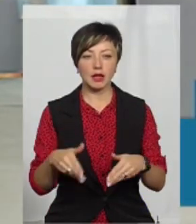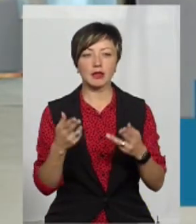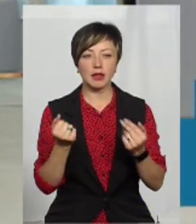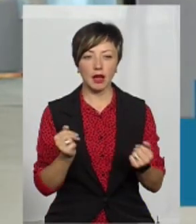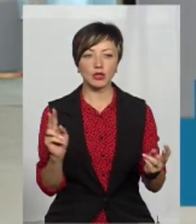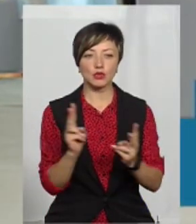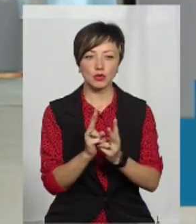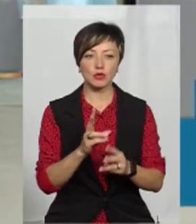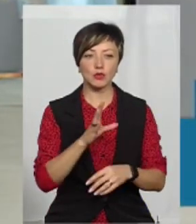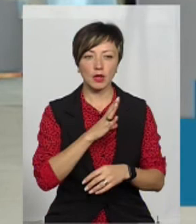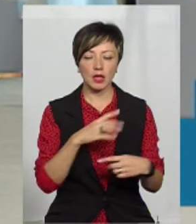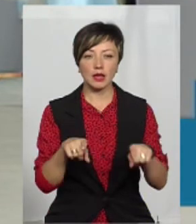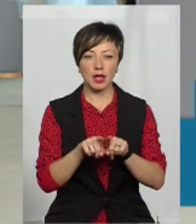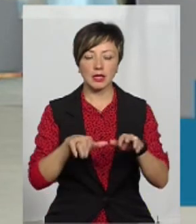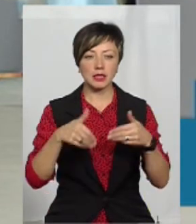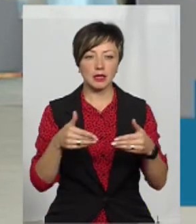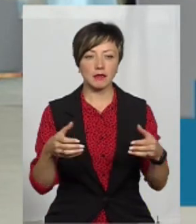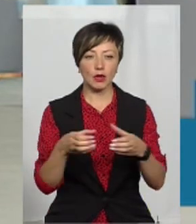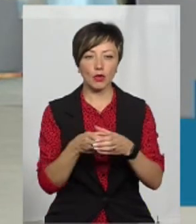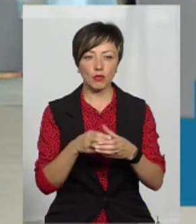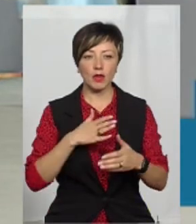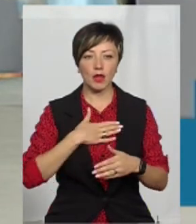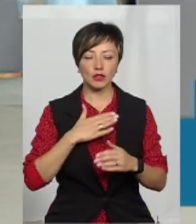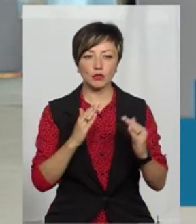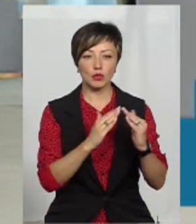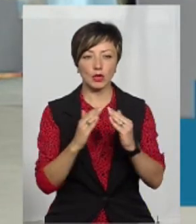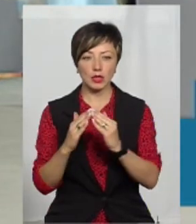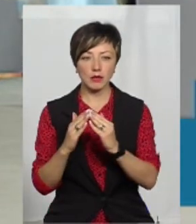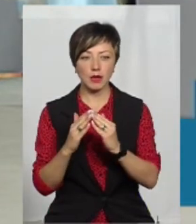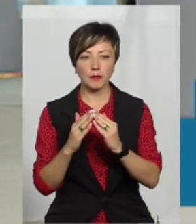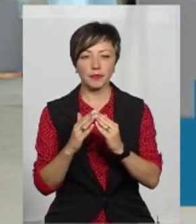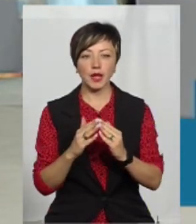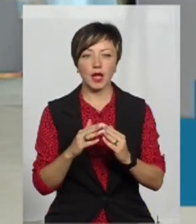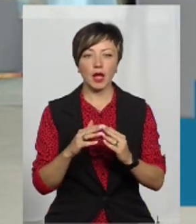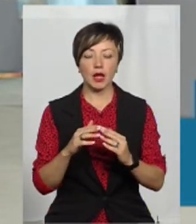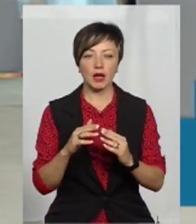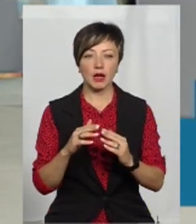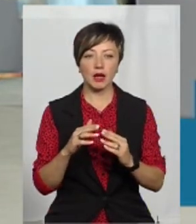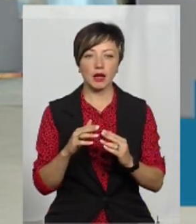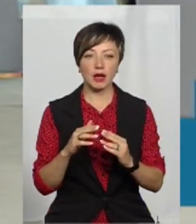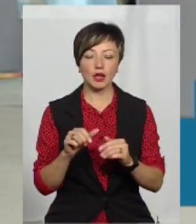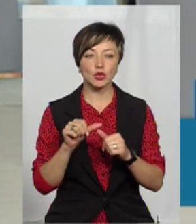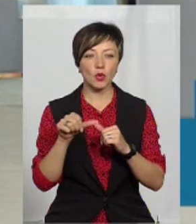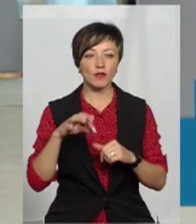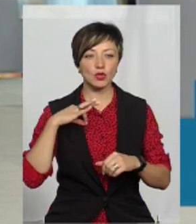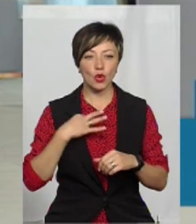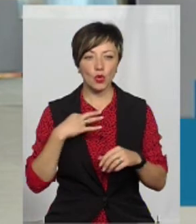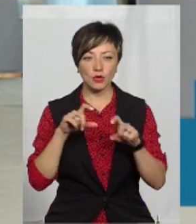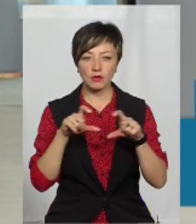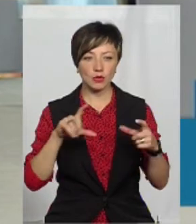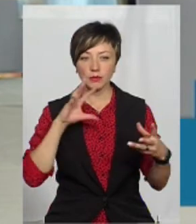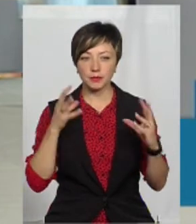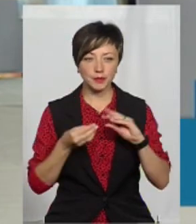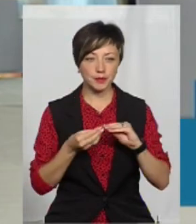Була така зустріч, зустрічалася ініціативна група наших будинків з зовнішньою розвідкою. Ні до чого ми не